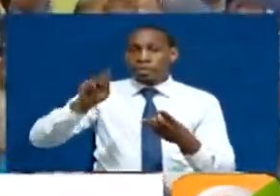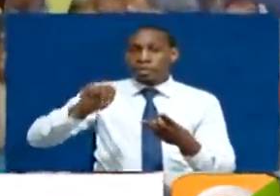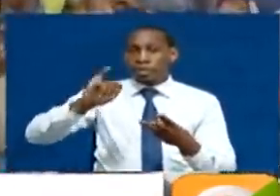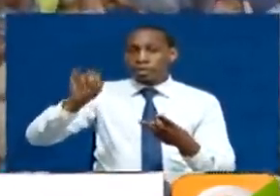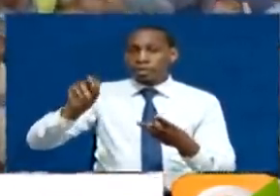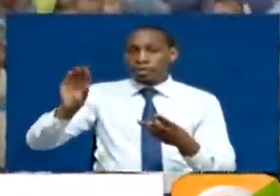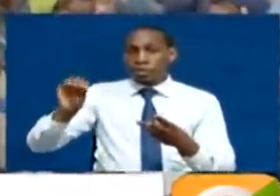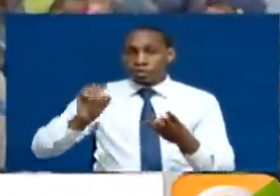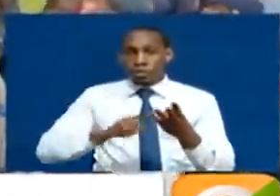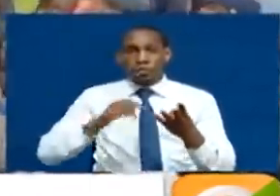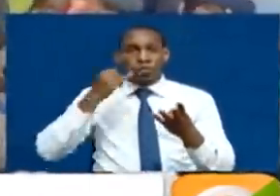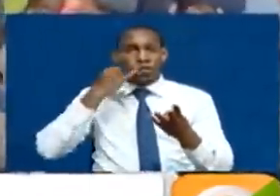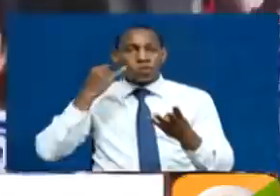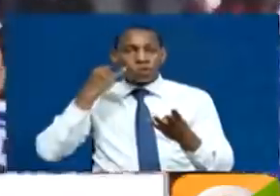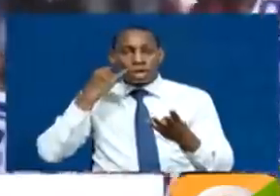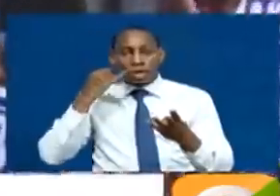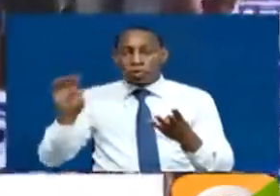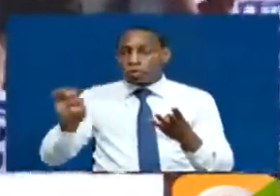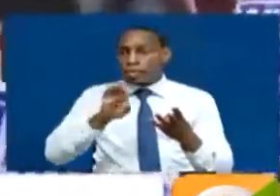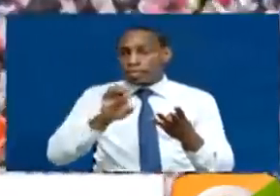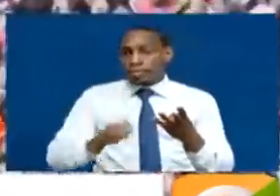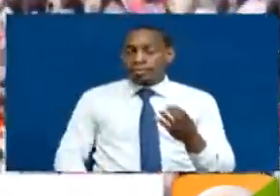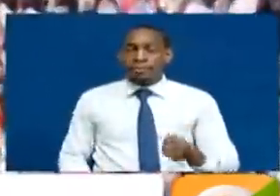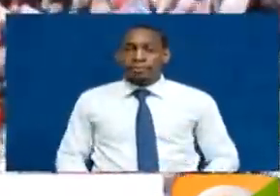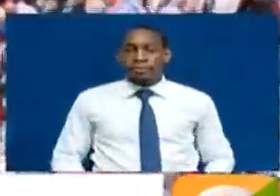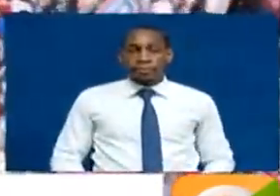Njoro na Nakuru Mashariki.